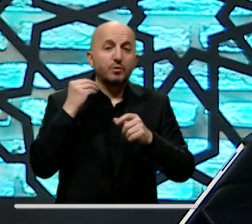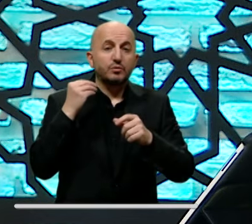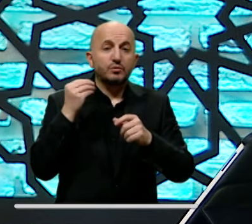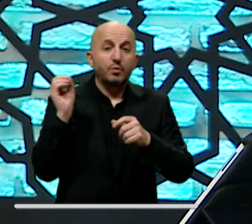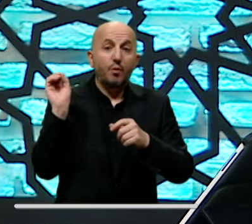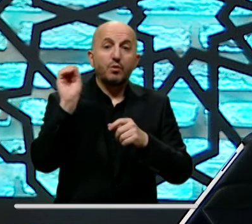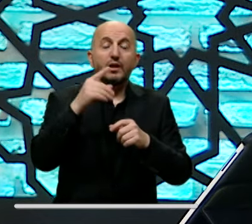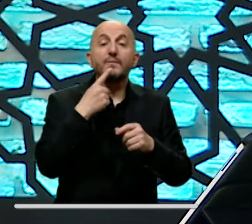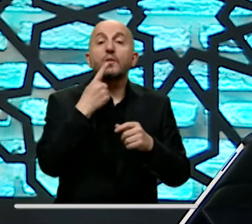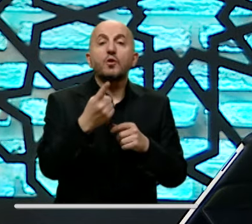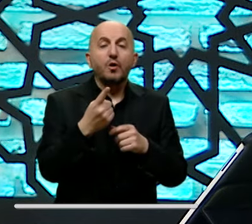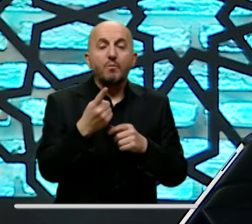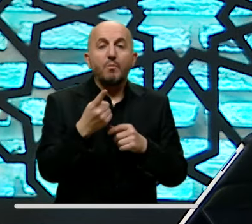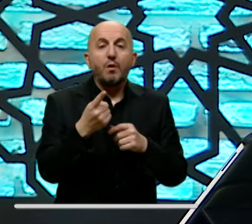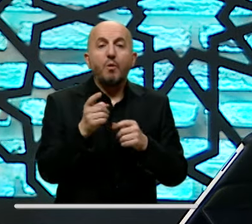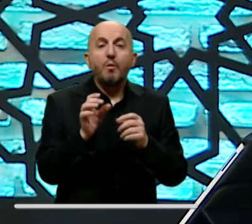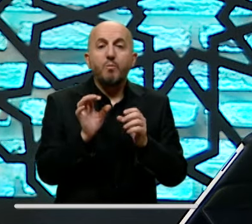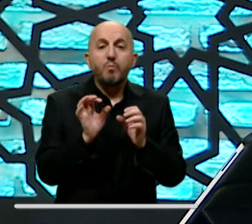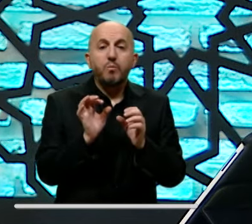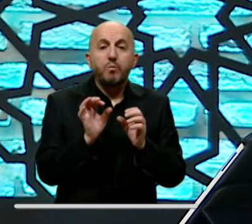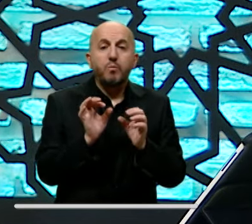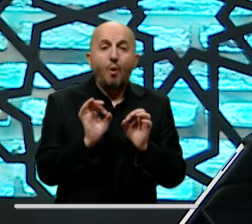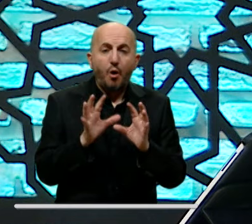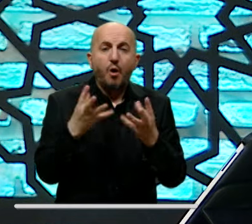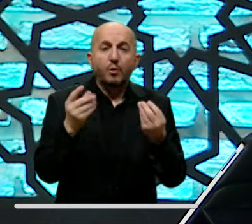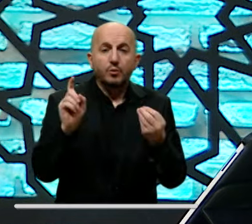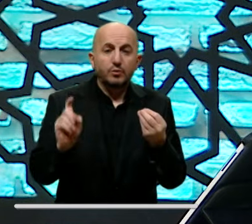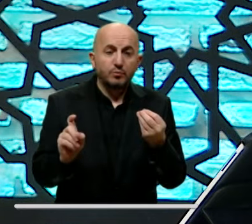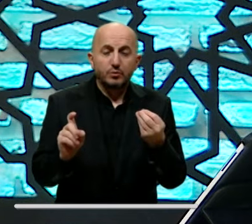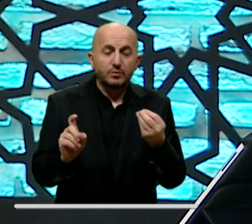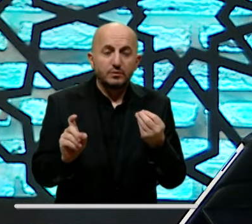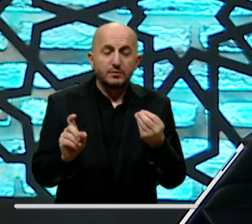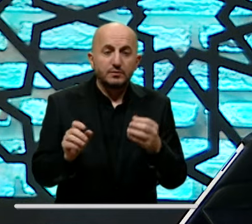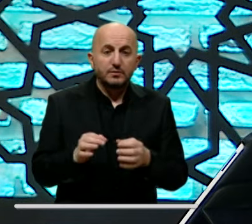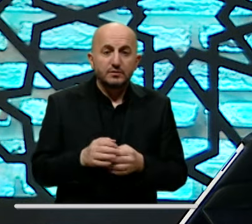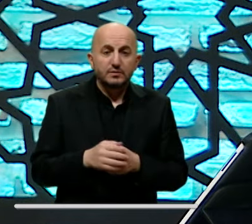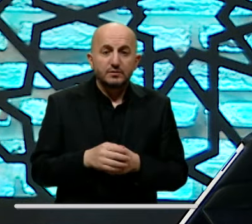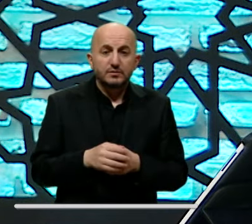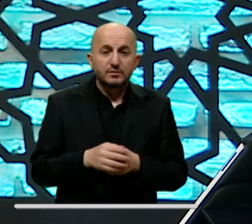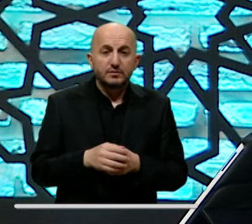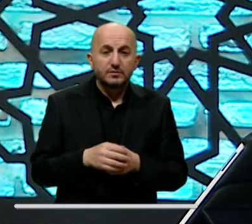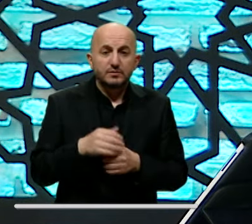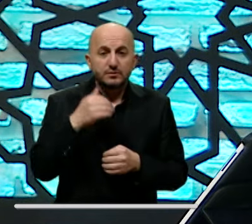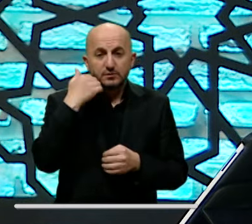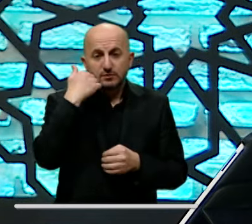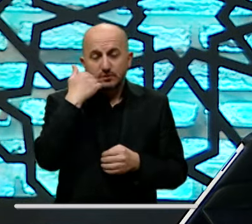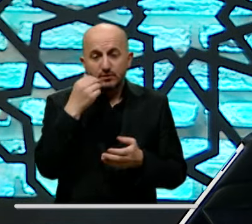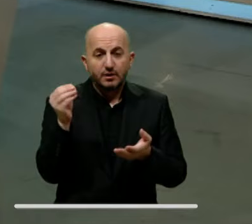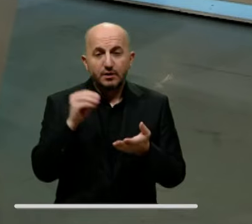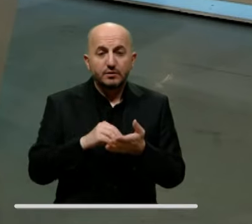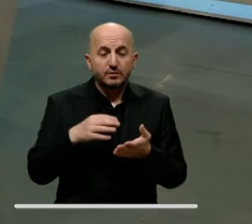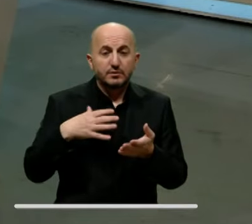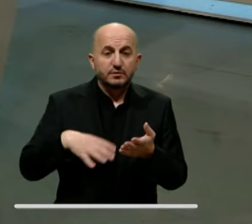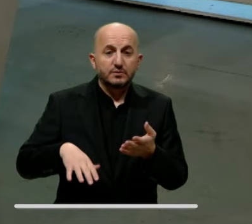gönderdim diyorum buraya yani insan yalan katıyor ister istemez